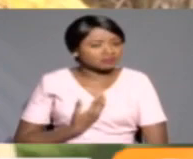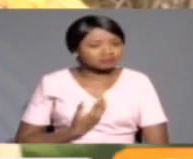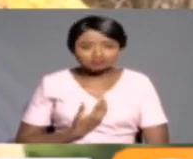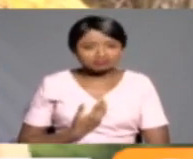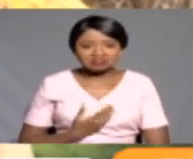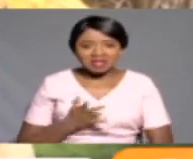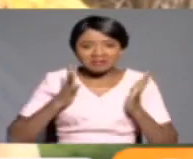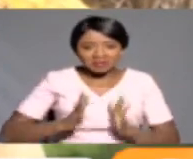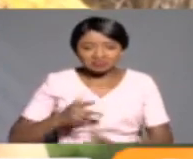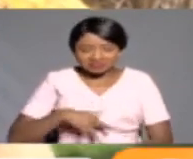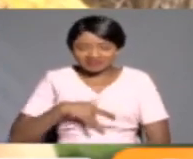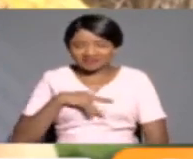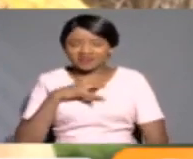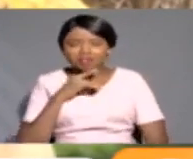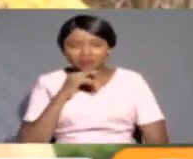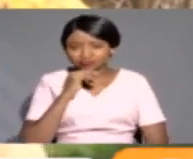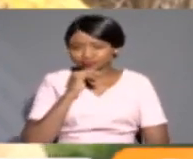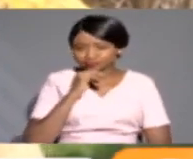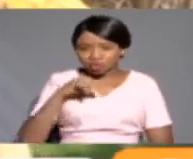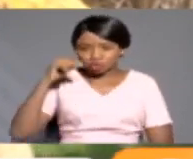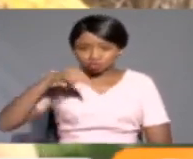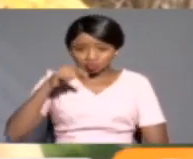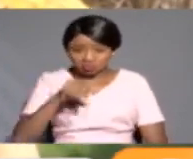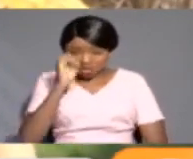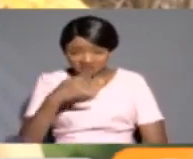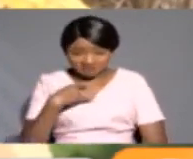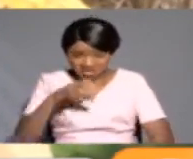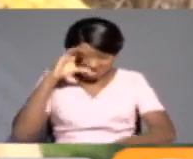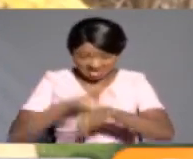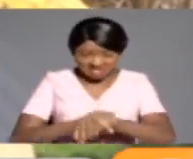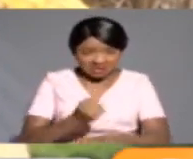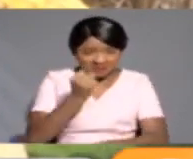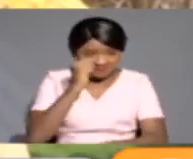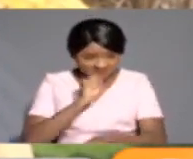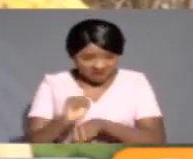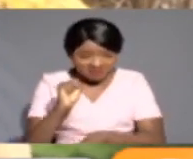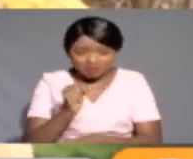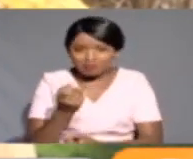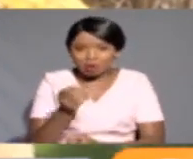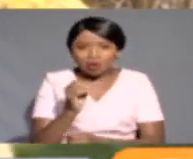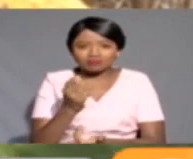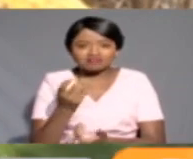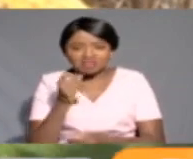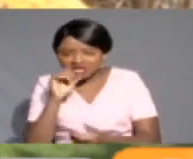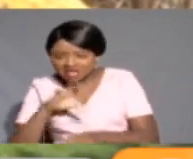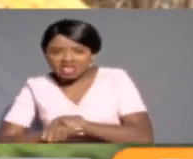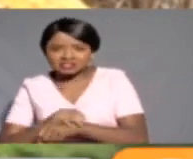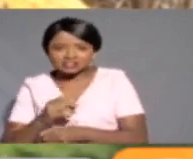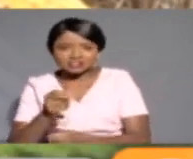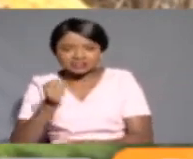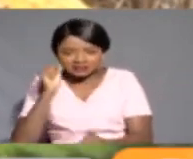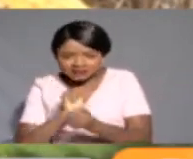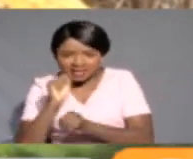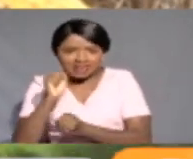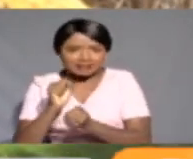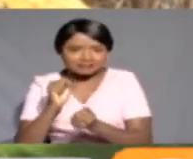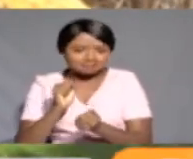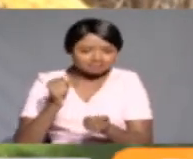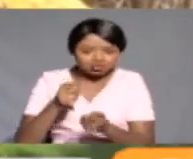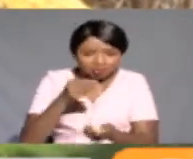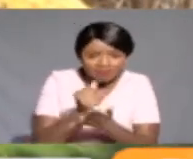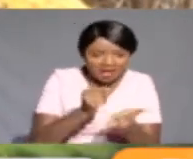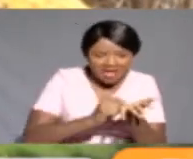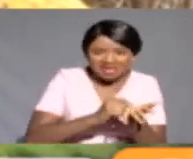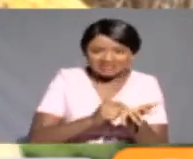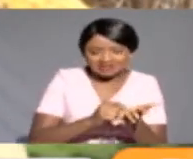ameingiwa na tamaa ya kwamba leo nisipopata shilingi 5 ya kununua credit ya shilingi 10, basi anajihusisha na masuala